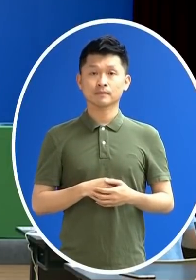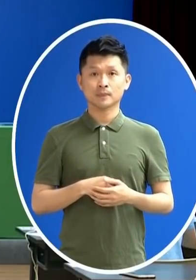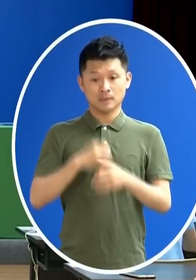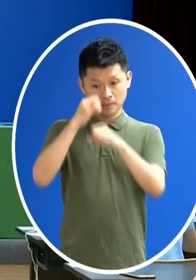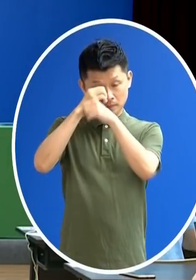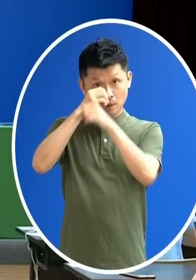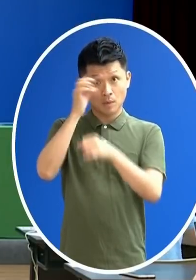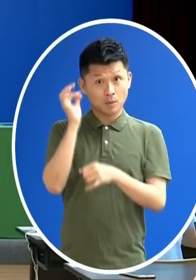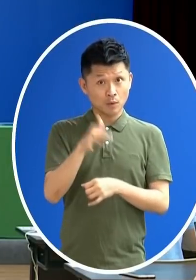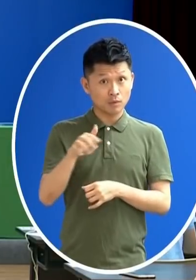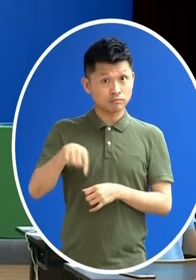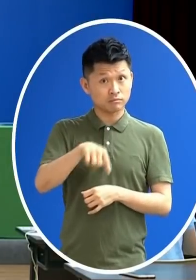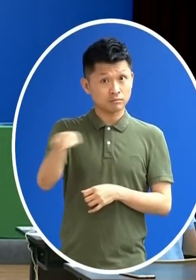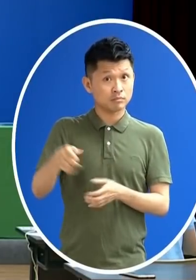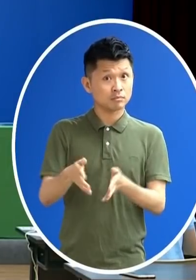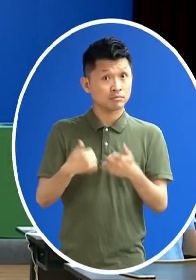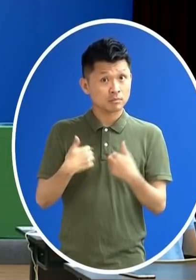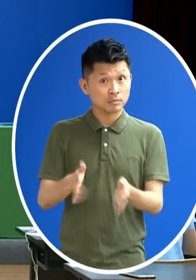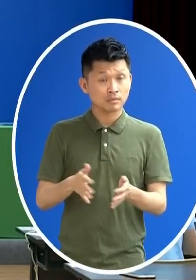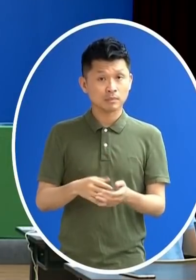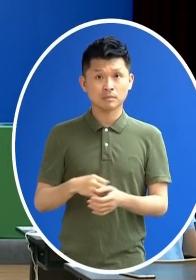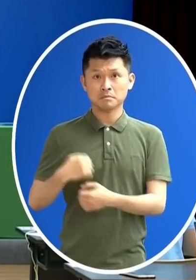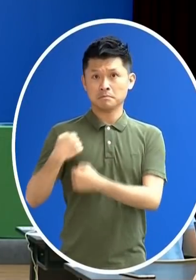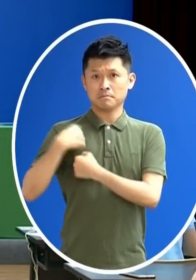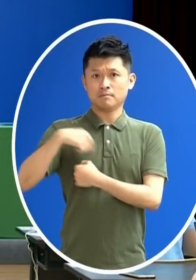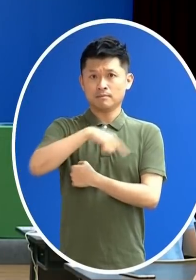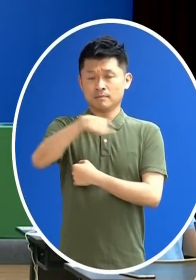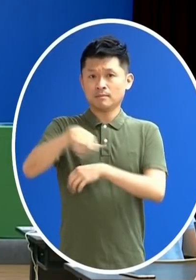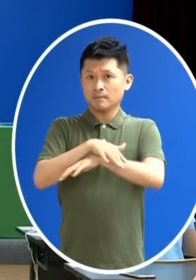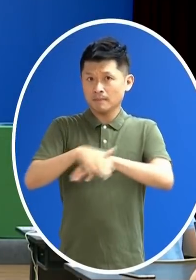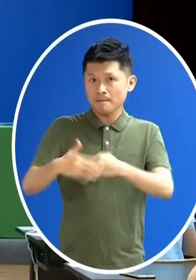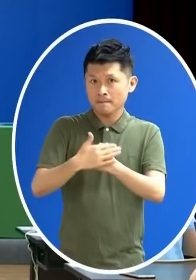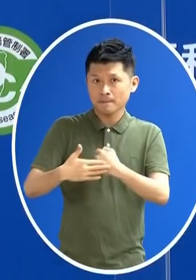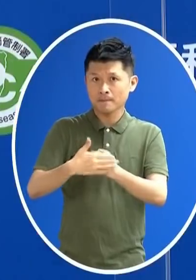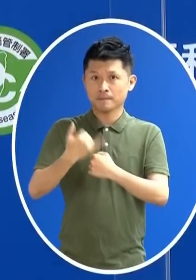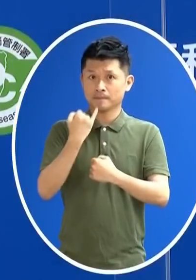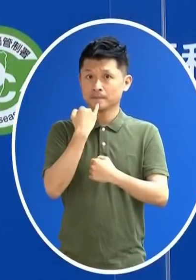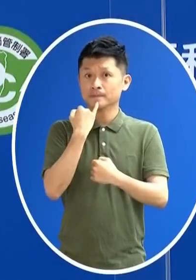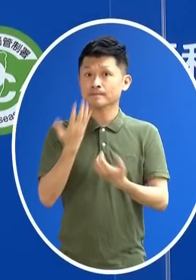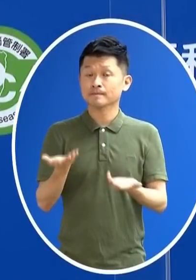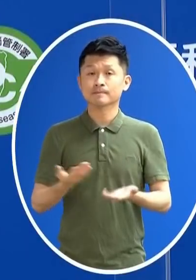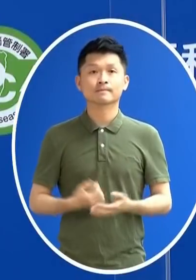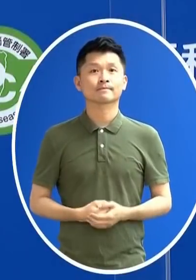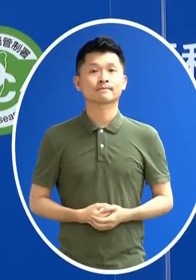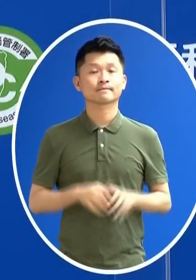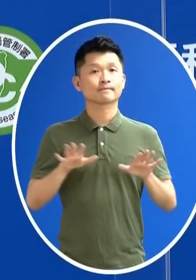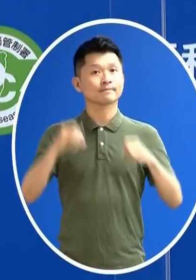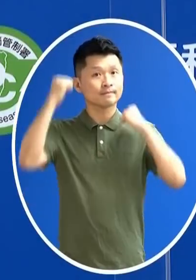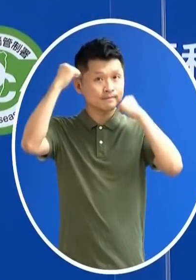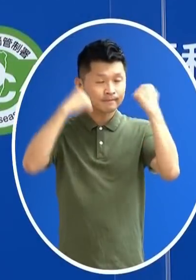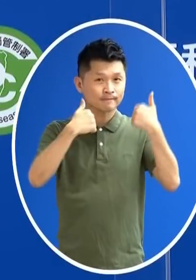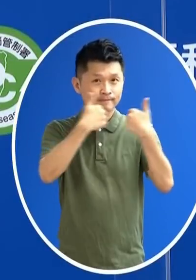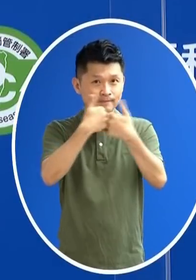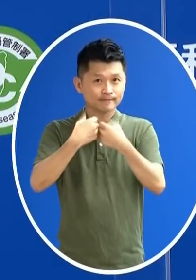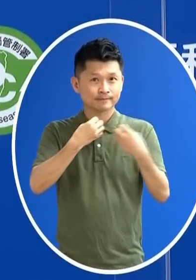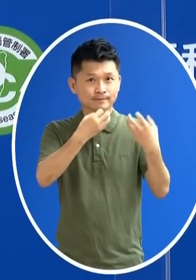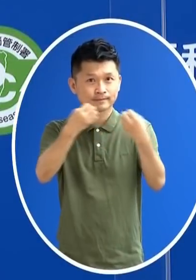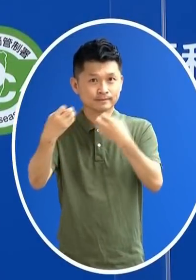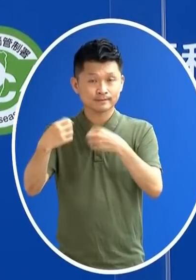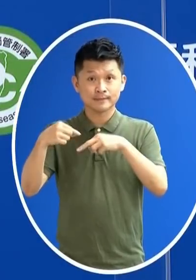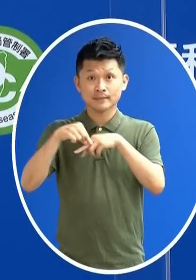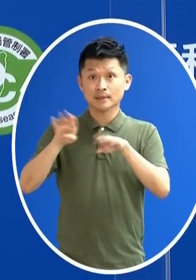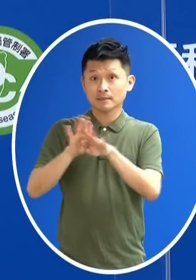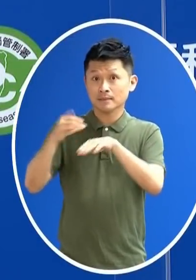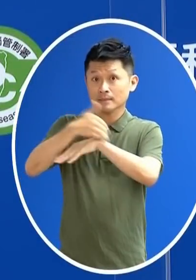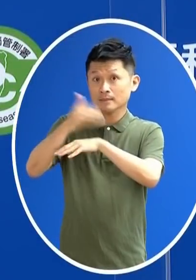筛的一个动作来确保我们国军弟兄的安全？谢谢。 今天早上的会议，其实金门